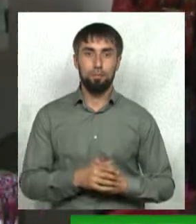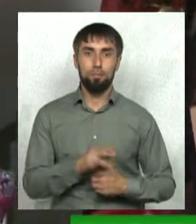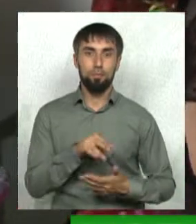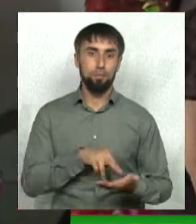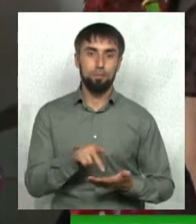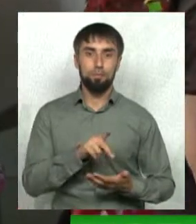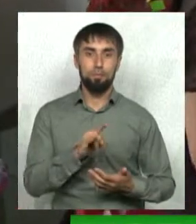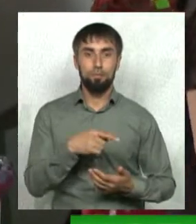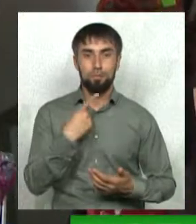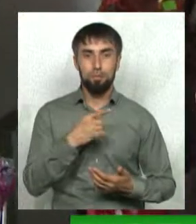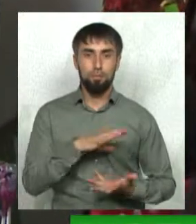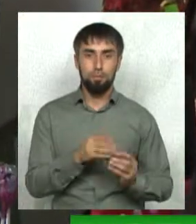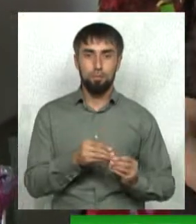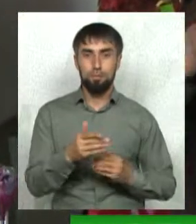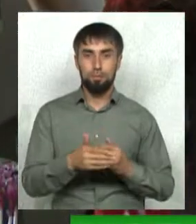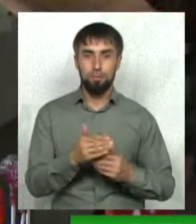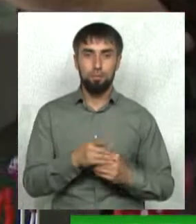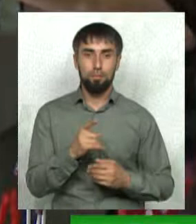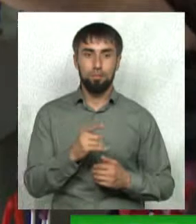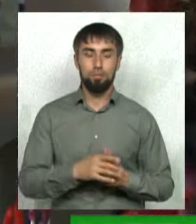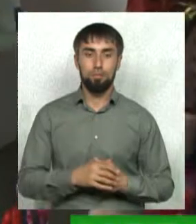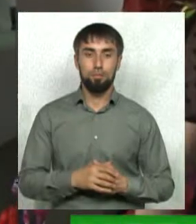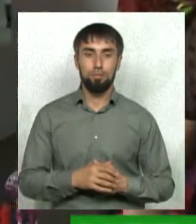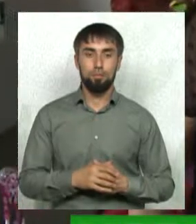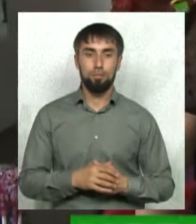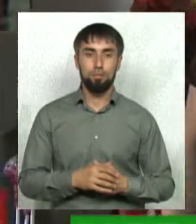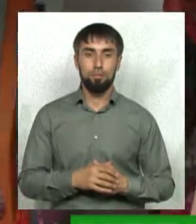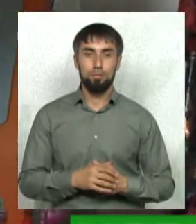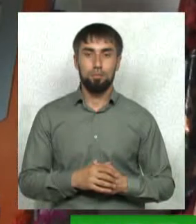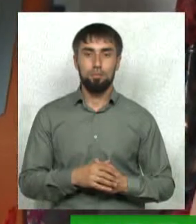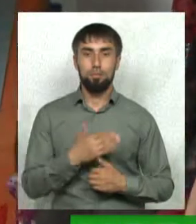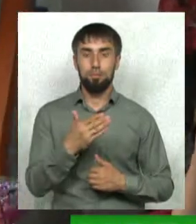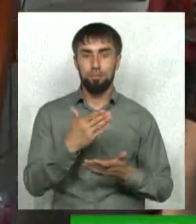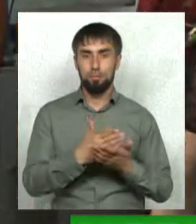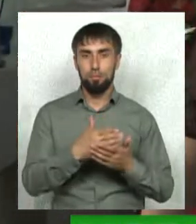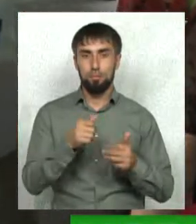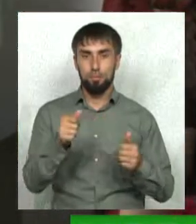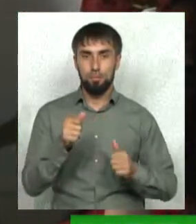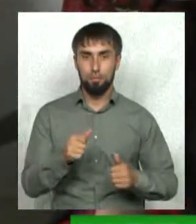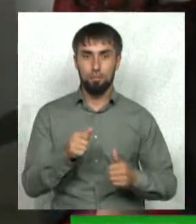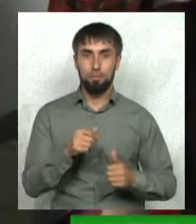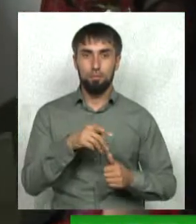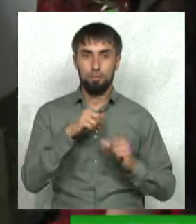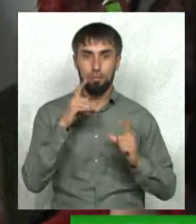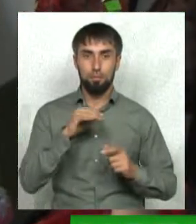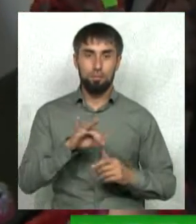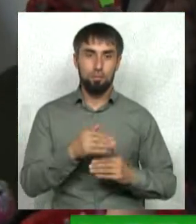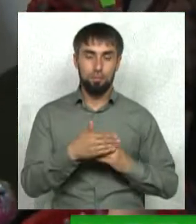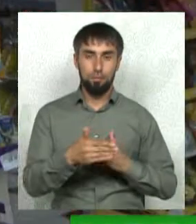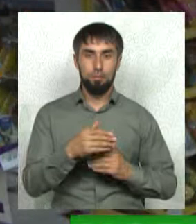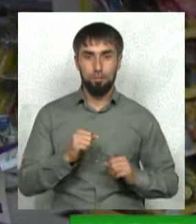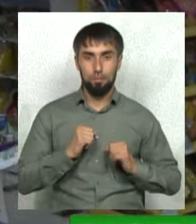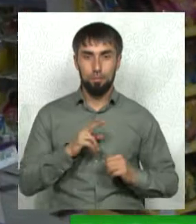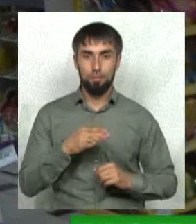что вы говорите вообще? Предупреждаете, что нужно соблюдать дистанцию? Масочный режим, дистанция. Стараемся